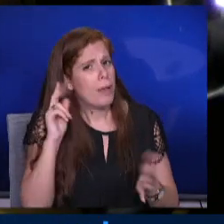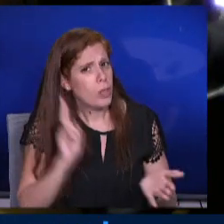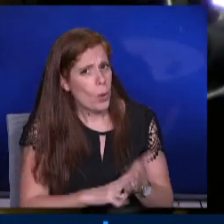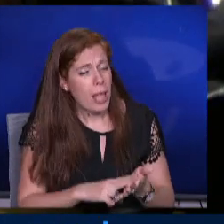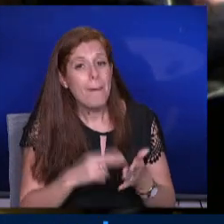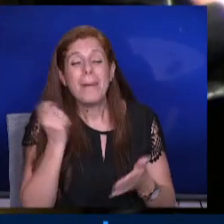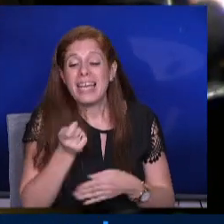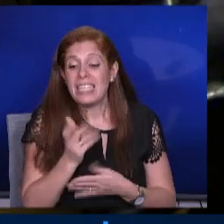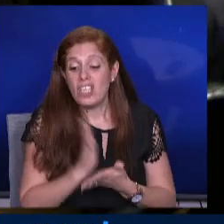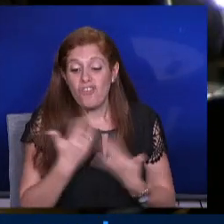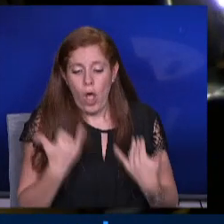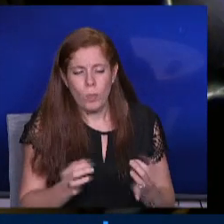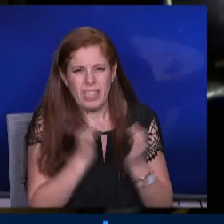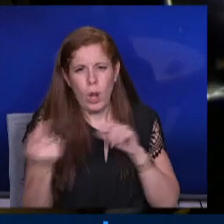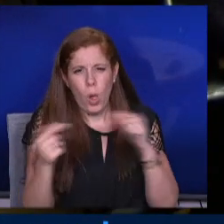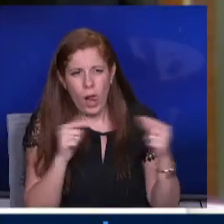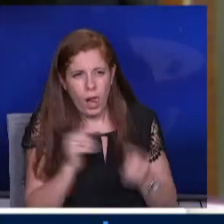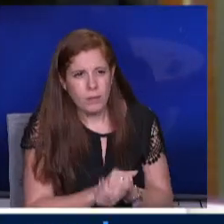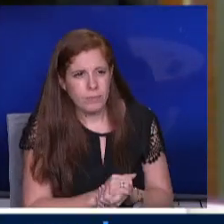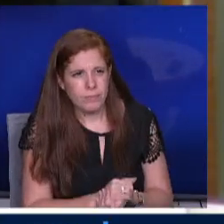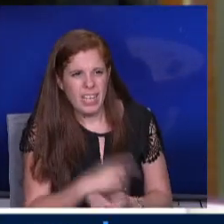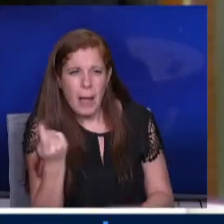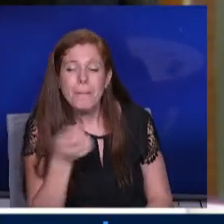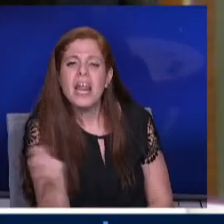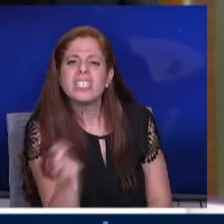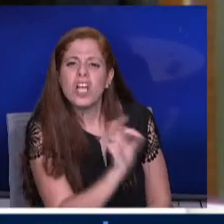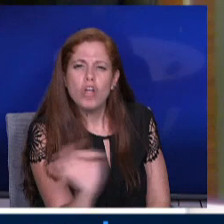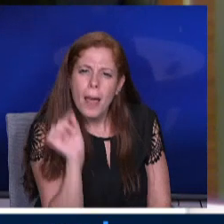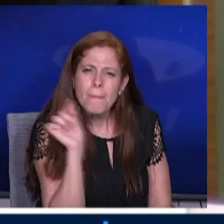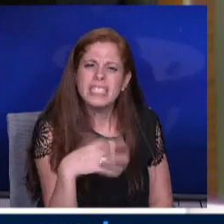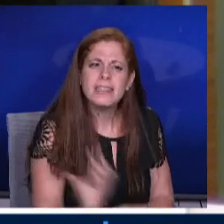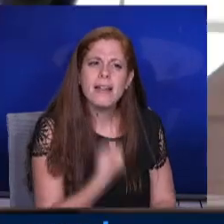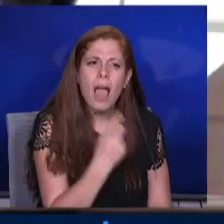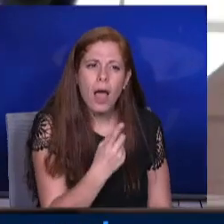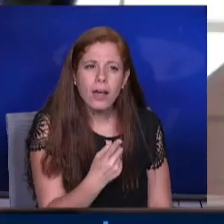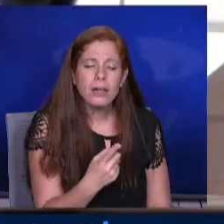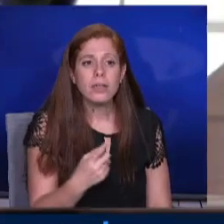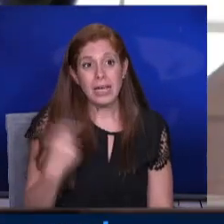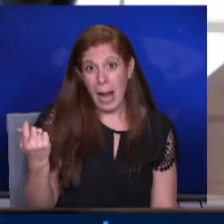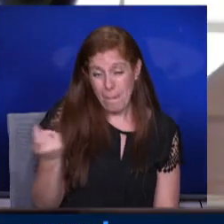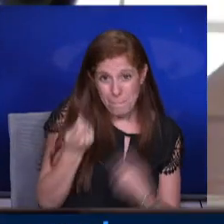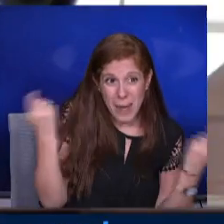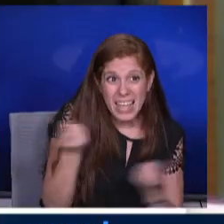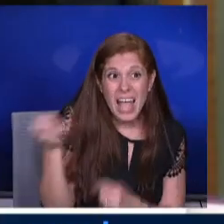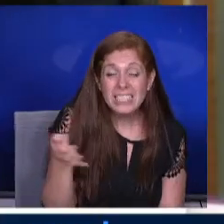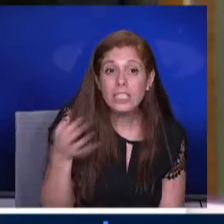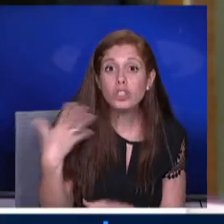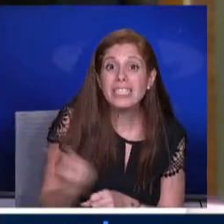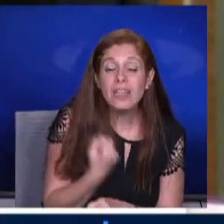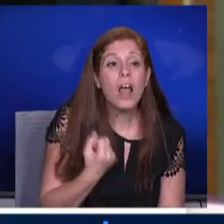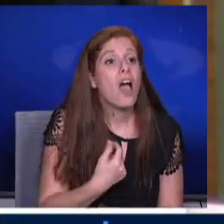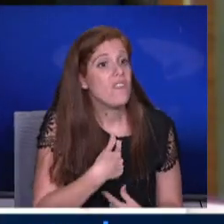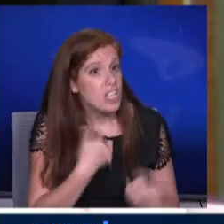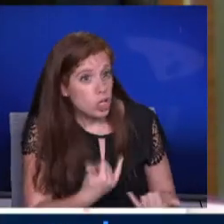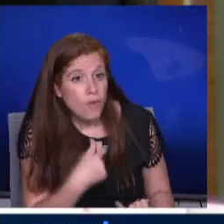היום החלו ההתכתשויות. קמפיין ההסתה שלכם הצליח. קמפיין ההסתה שהצליח, ואני עכשיו אומר לך